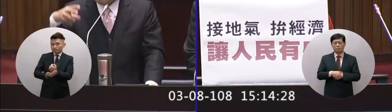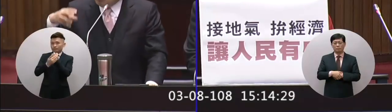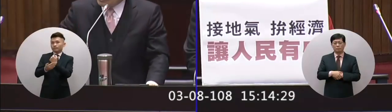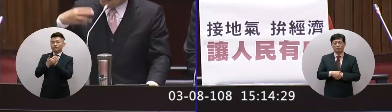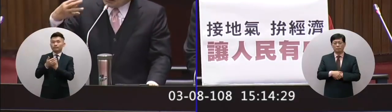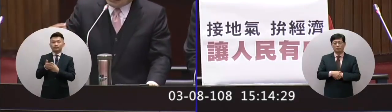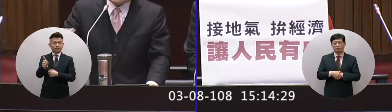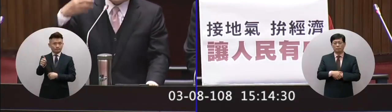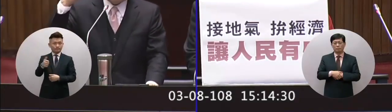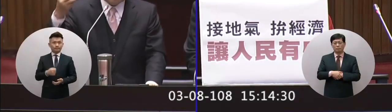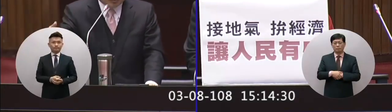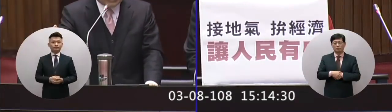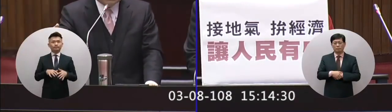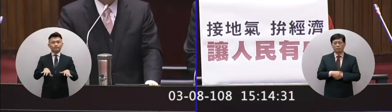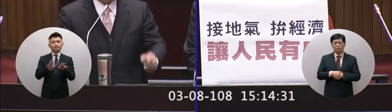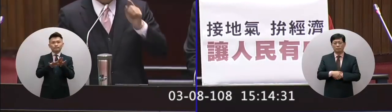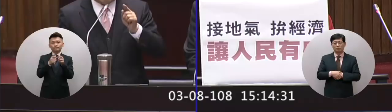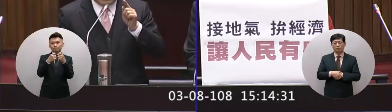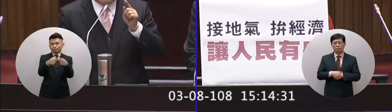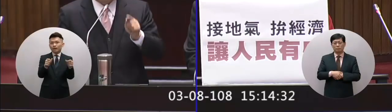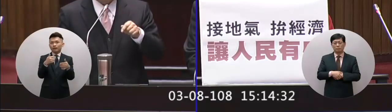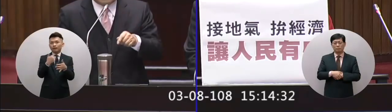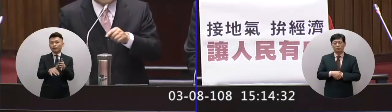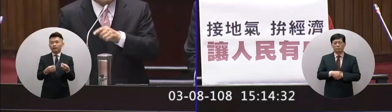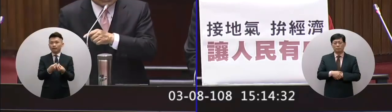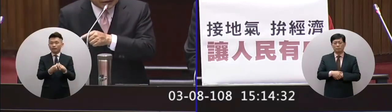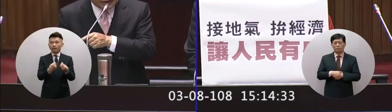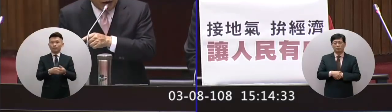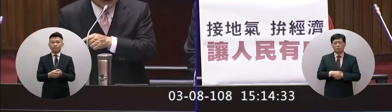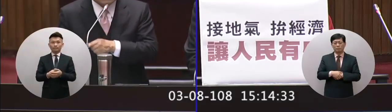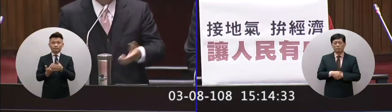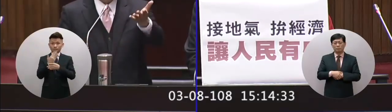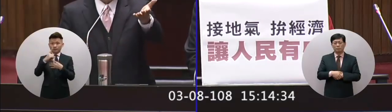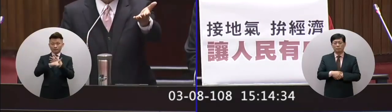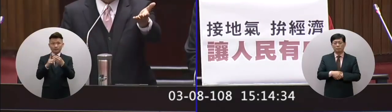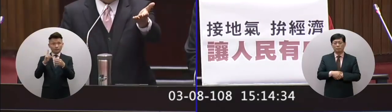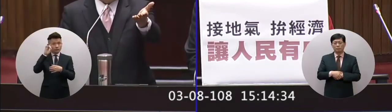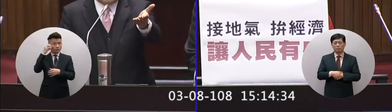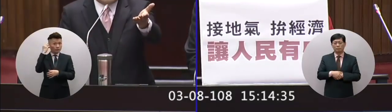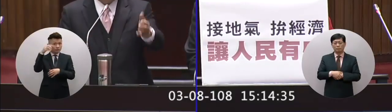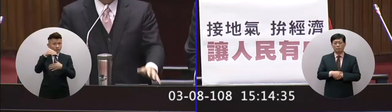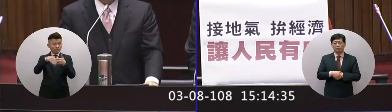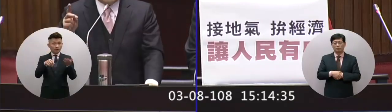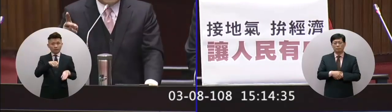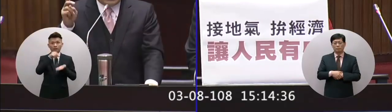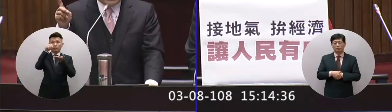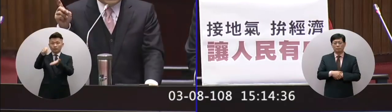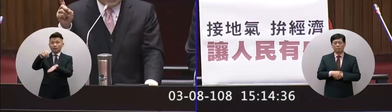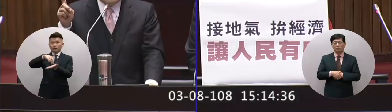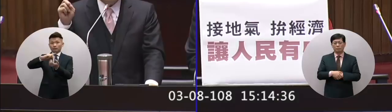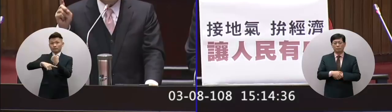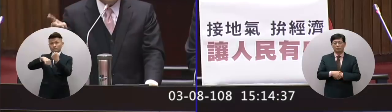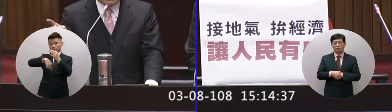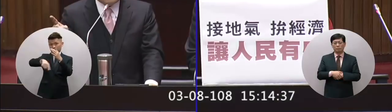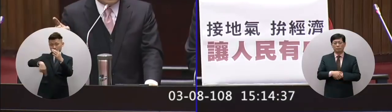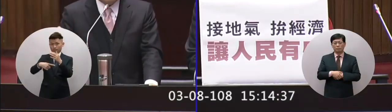在我们怎么抵减鼓励这个法案产业创新条例？送到贵院，贵院也已经